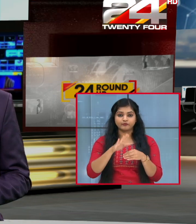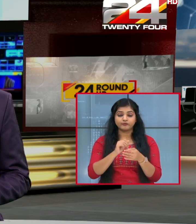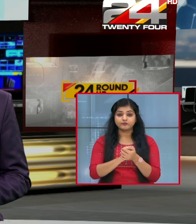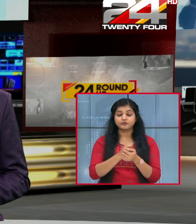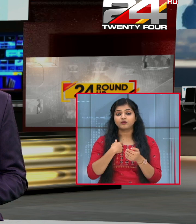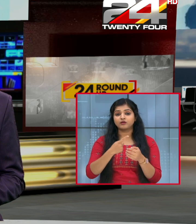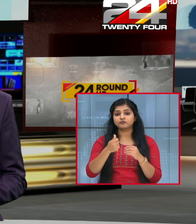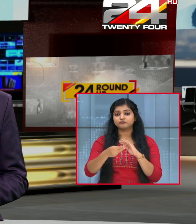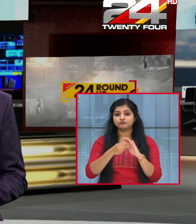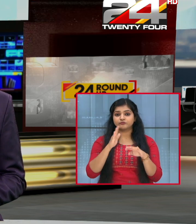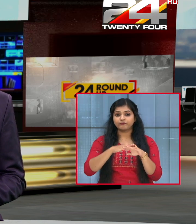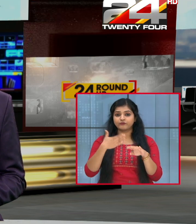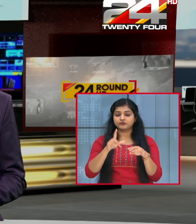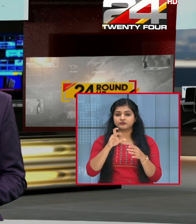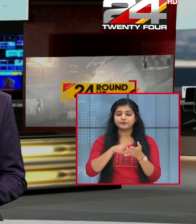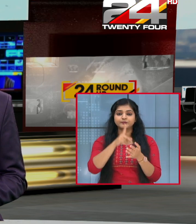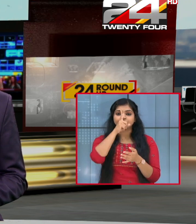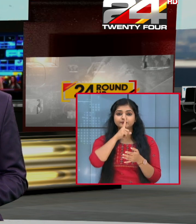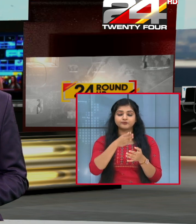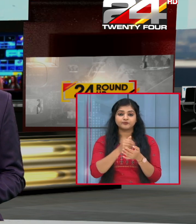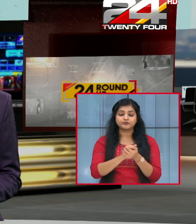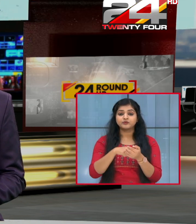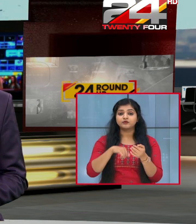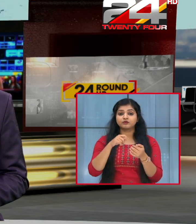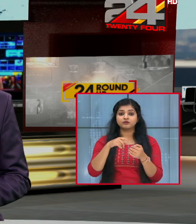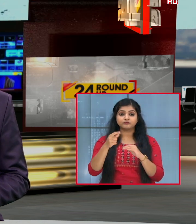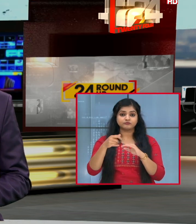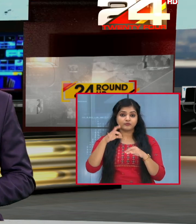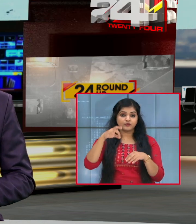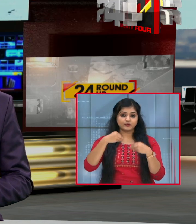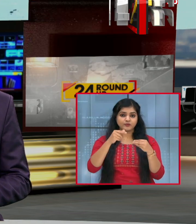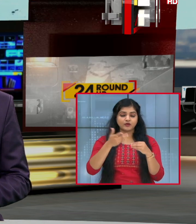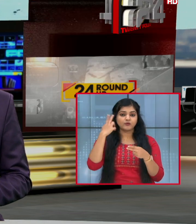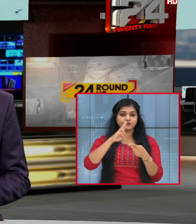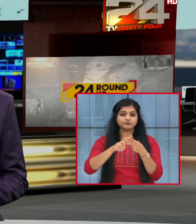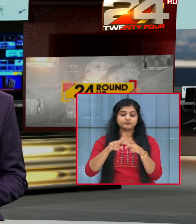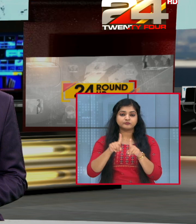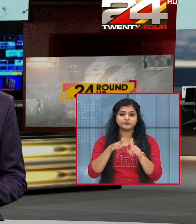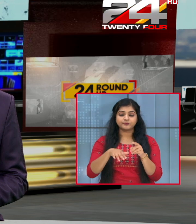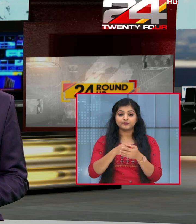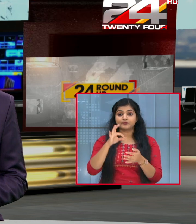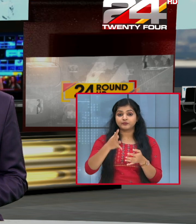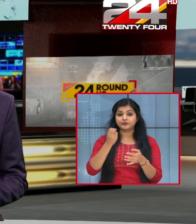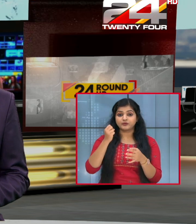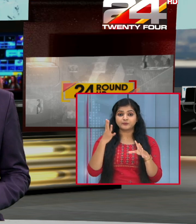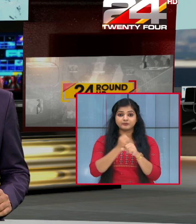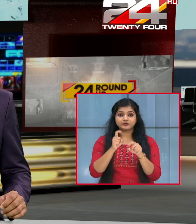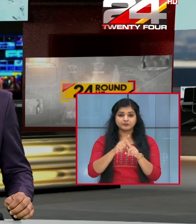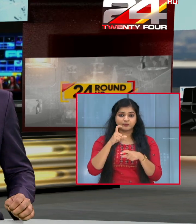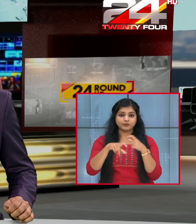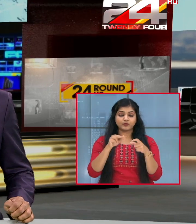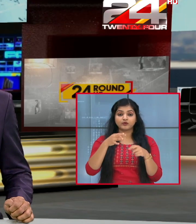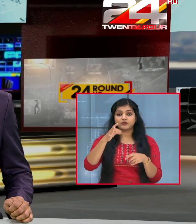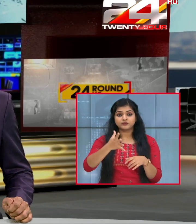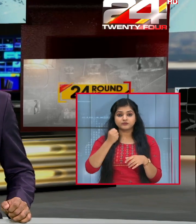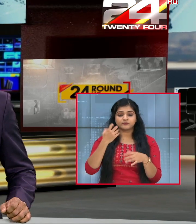കൊണ്ടാണ് മുഖ്യമന്ത്രി മിണ്ടാത്തത്. SRIT കരാർ നൽകിയത് മുൻകൂട്ടി നടത്തിയ ആസൂത്രണത്തിന്റെ ഭാഗമായാണ്. കരാർ ലഭിക്കാത്ത കമ്പനികളല്ല, കരാറിൽ നിന്ന്